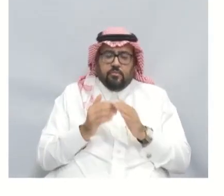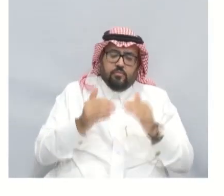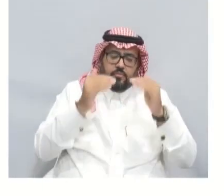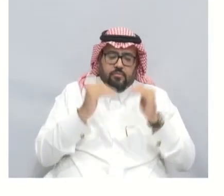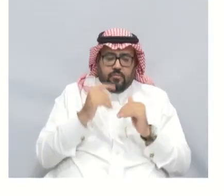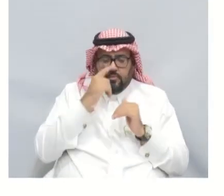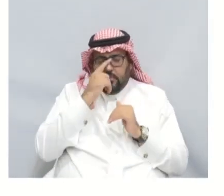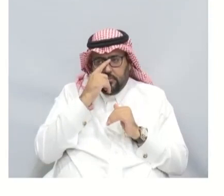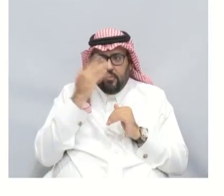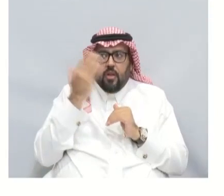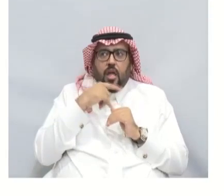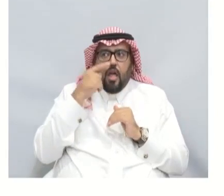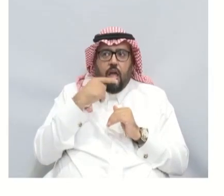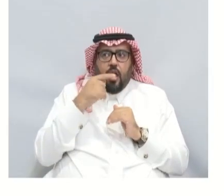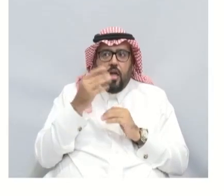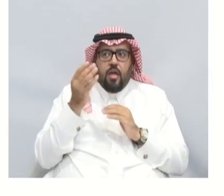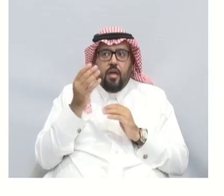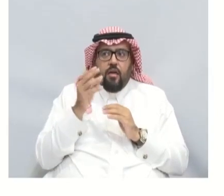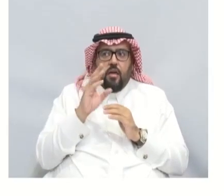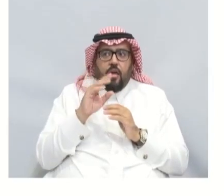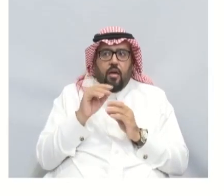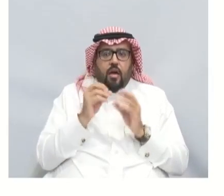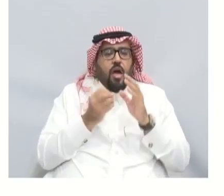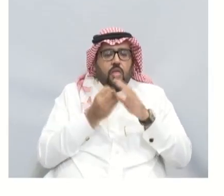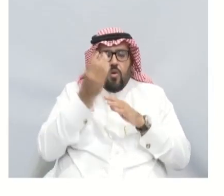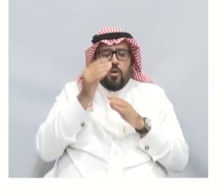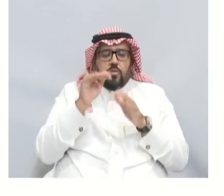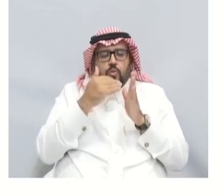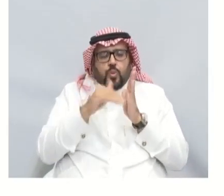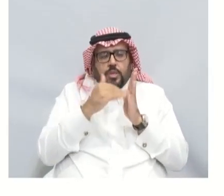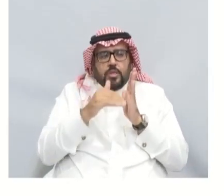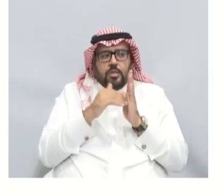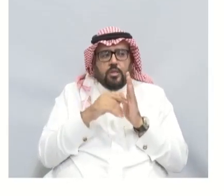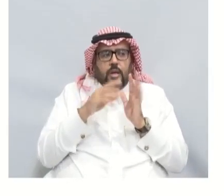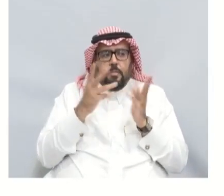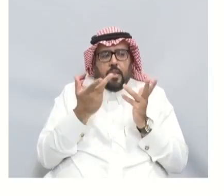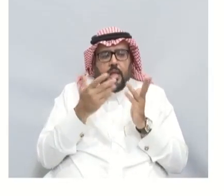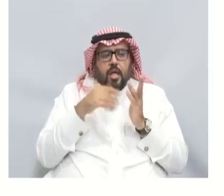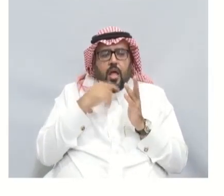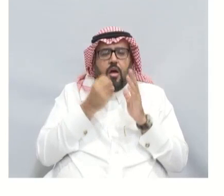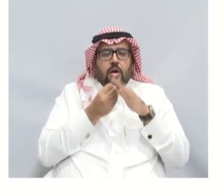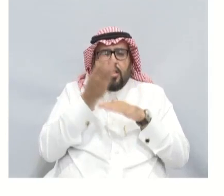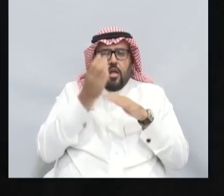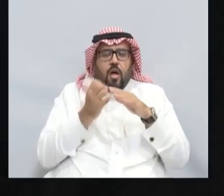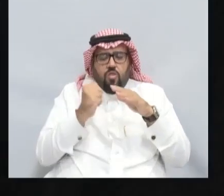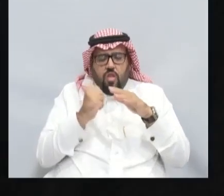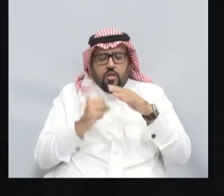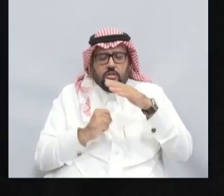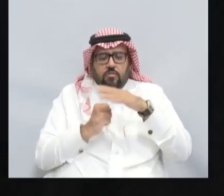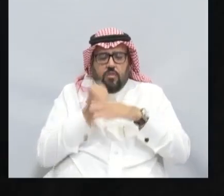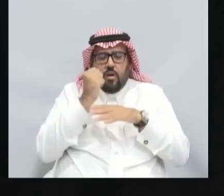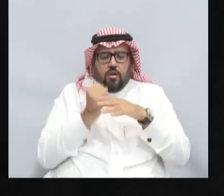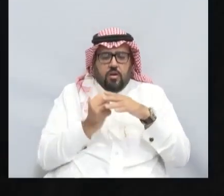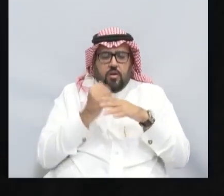لدينا ذكرنا في المخروطية ثوران متوسط. متى تثور؟ كلما ضغطت هذه الغازات،